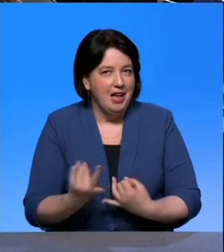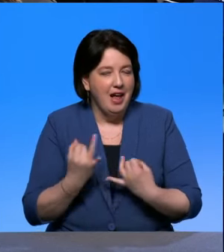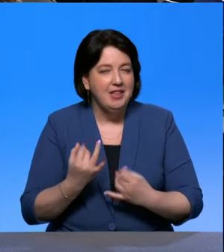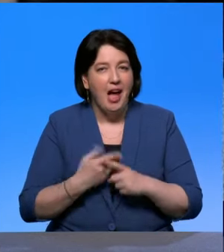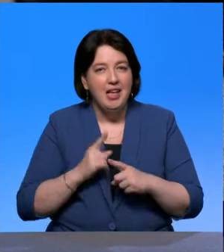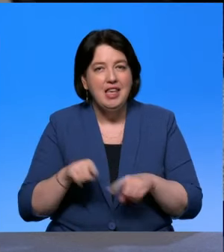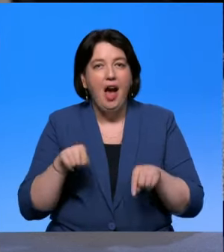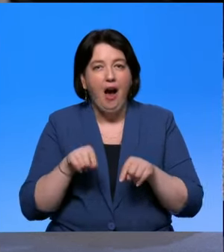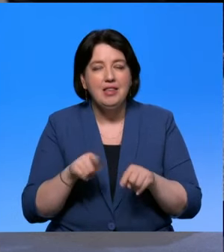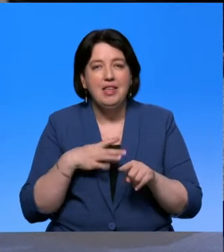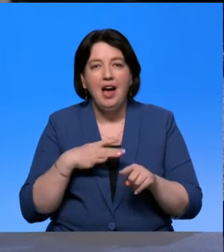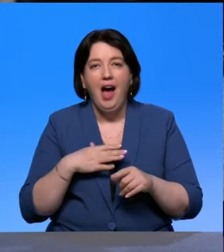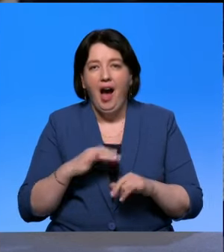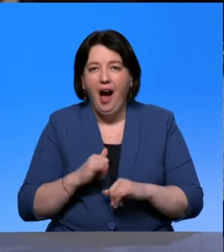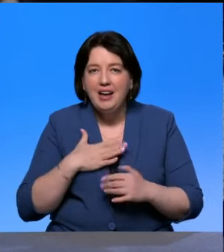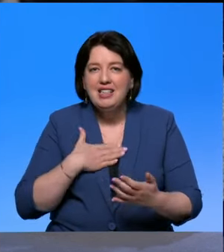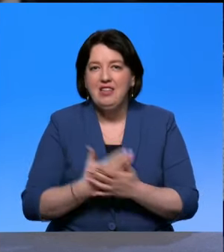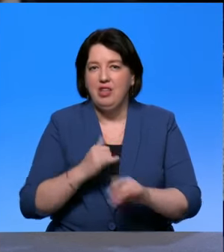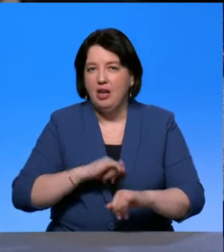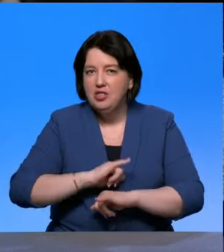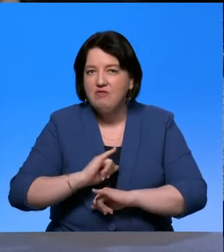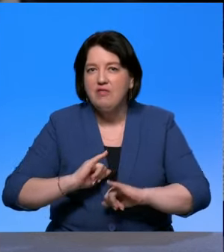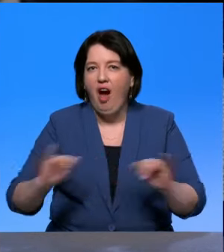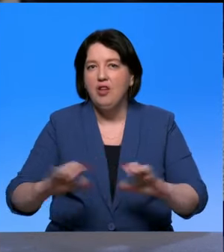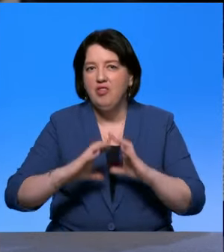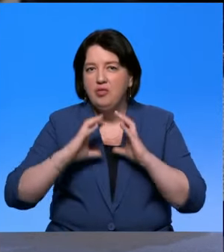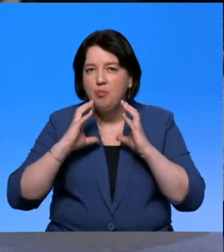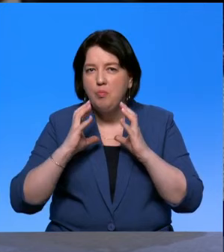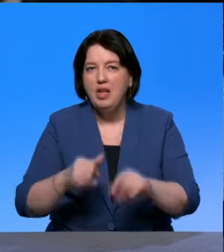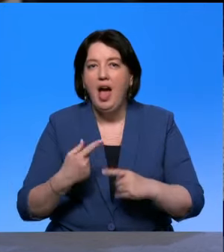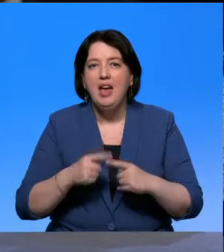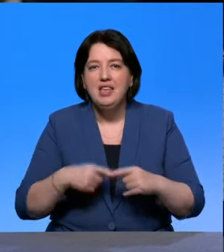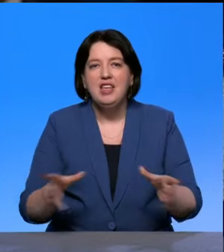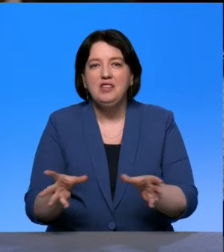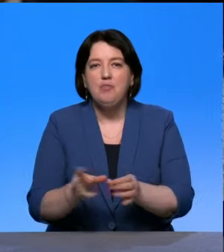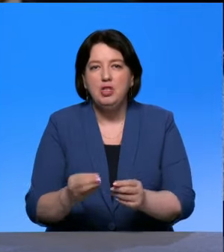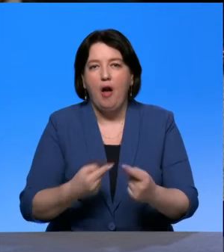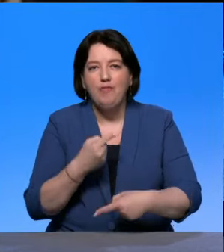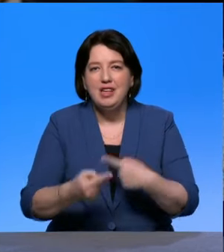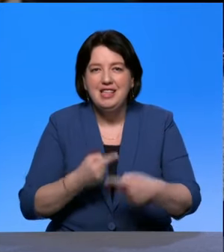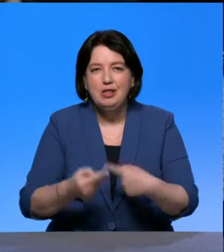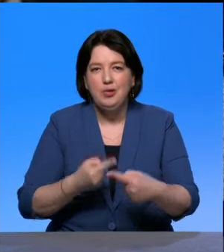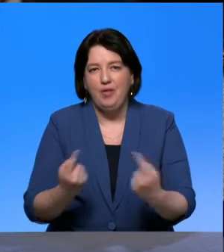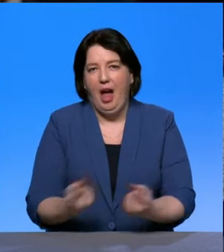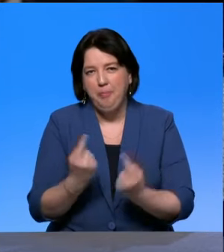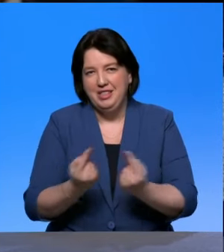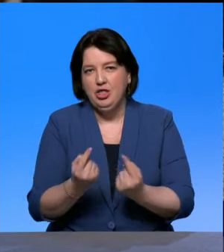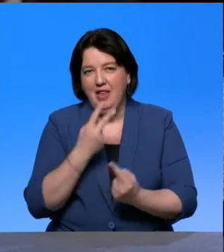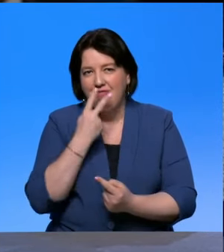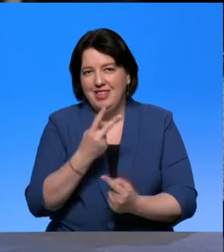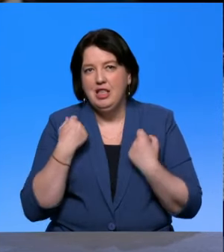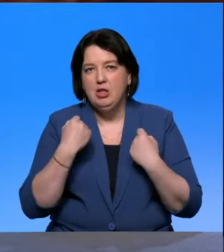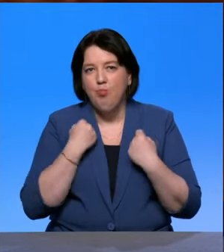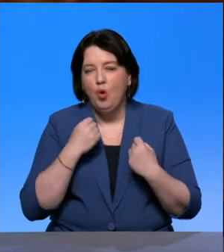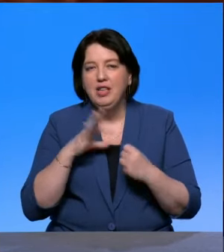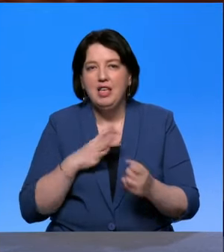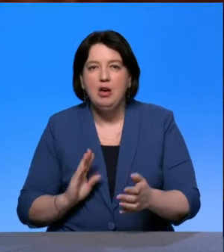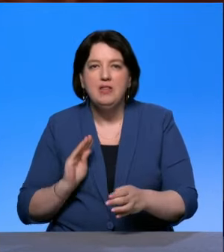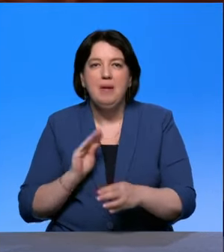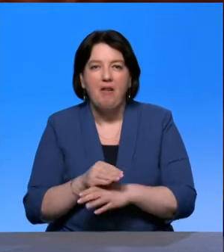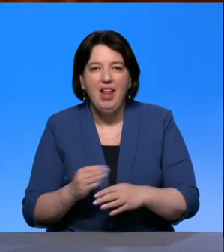всем мире. Они совмещают и традиционные виды спорта, и инновационные.